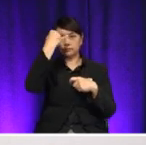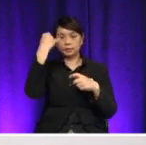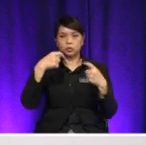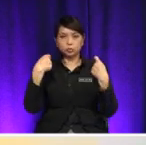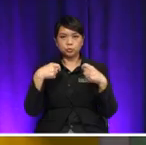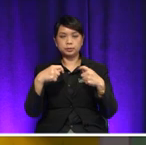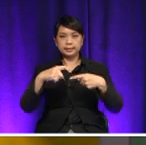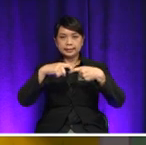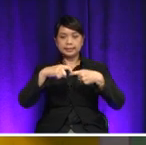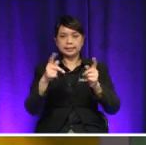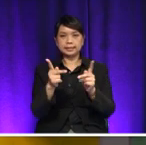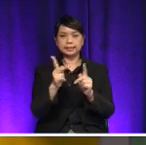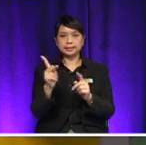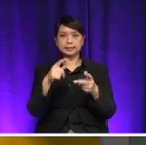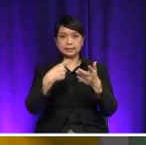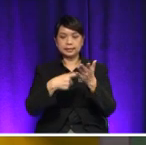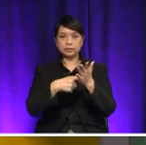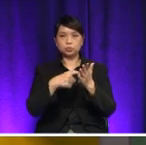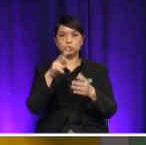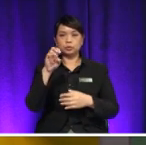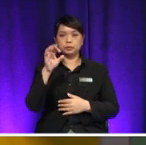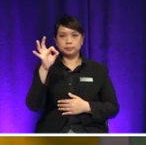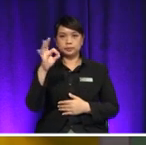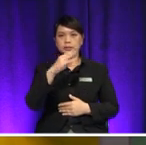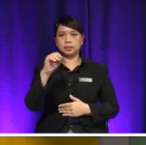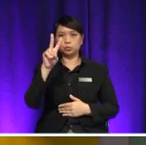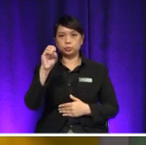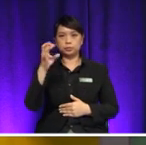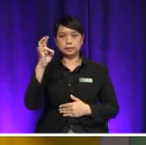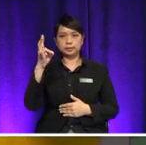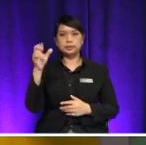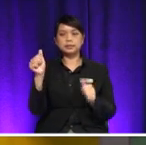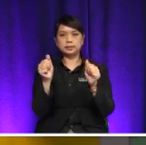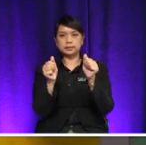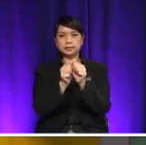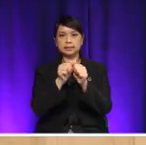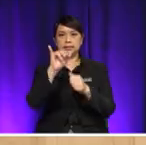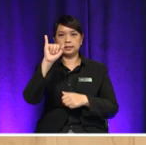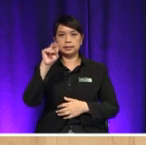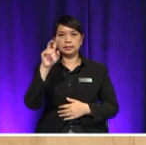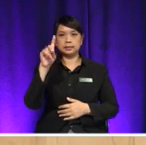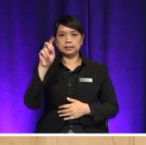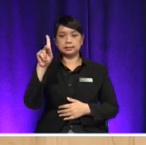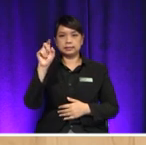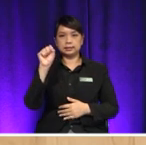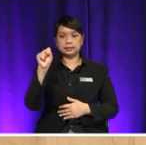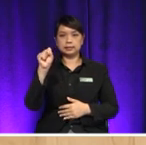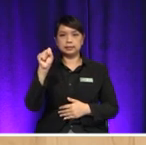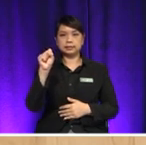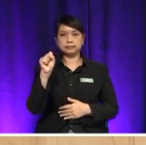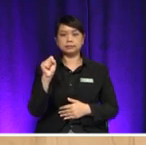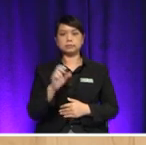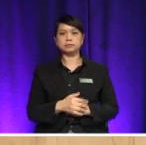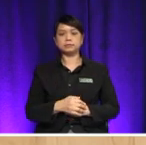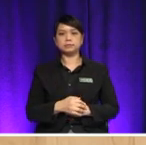nilai pada tahun 2019 dan 2017 dengan indeks harga tahun 2019 berasaskan tahun 2017